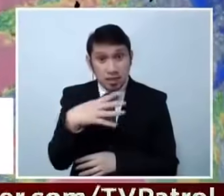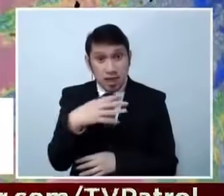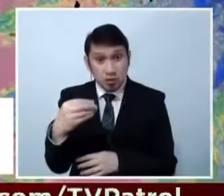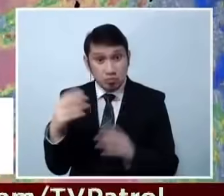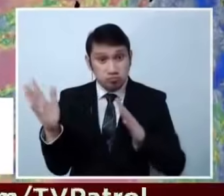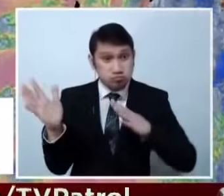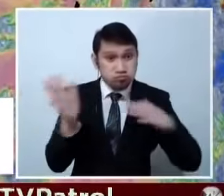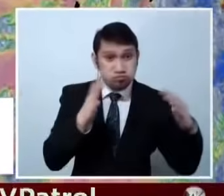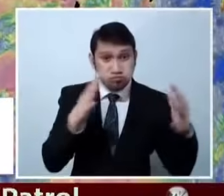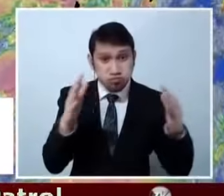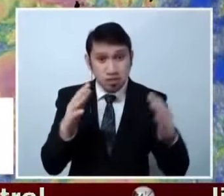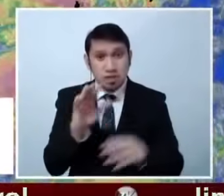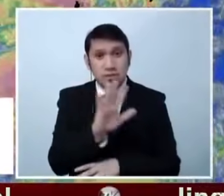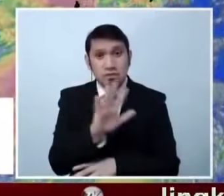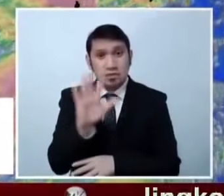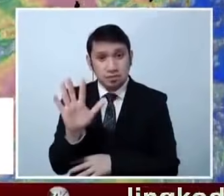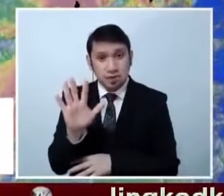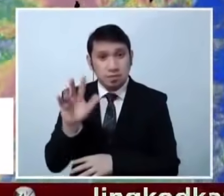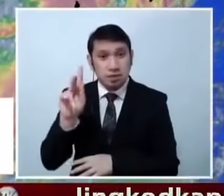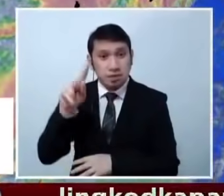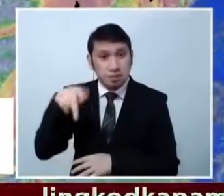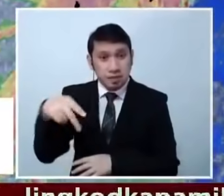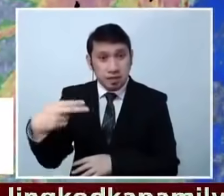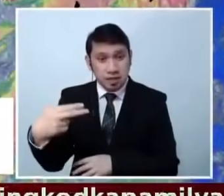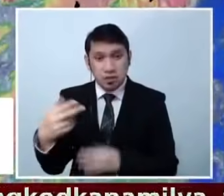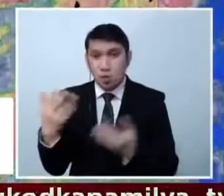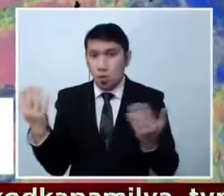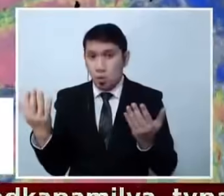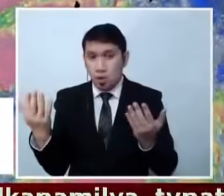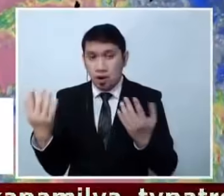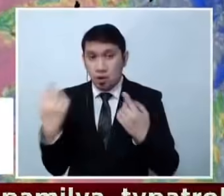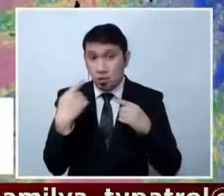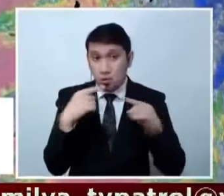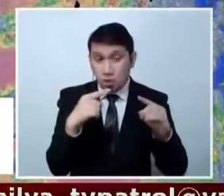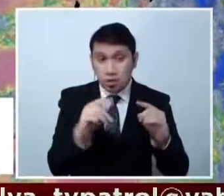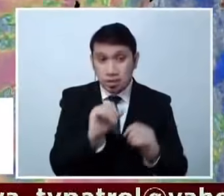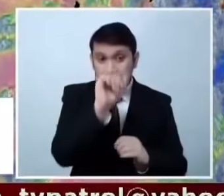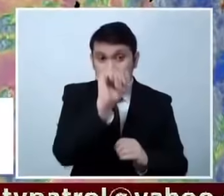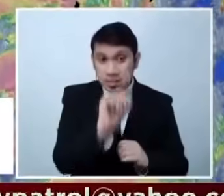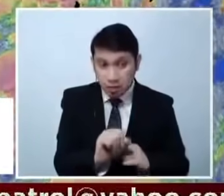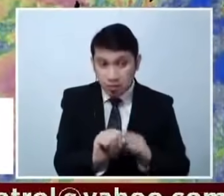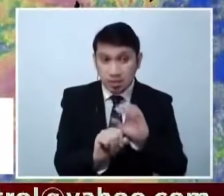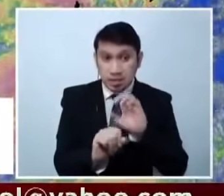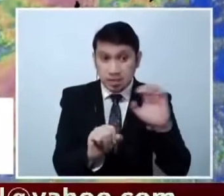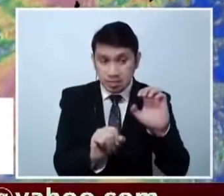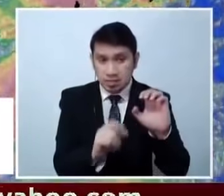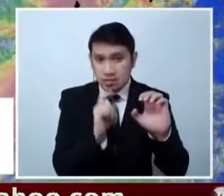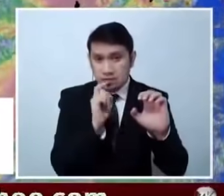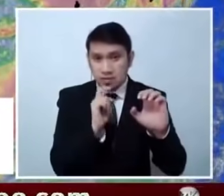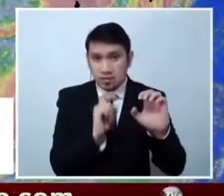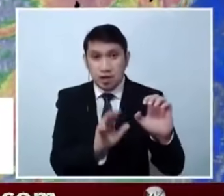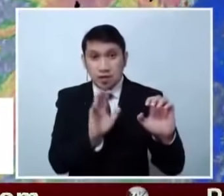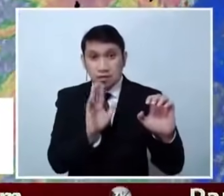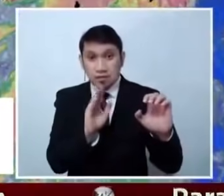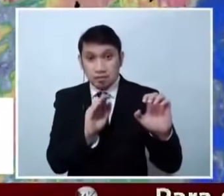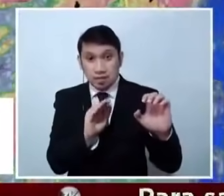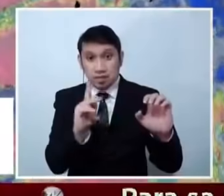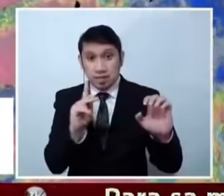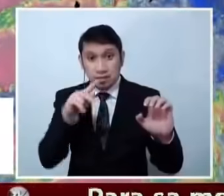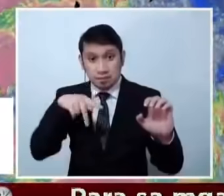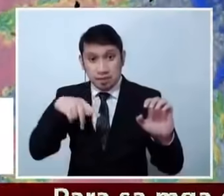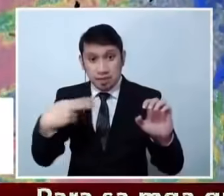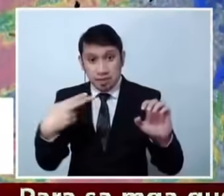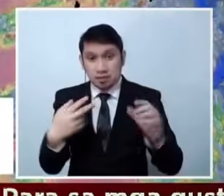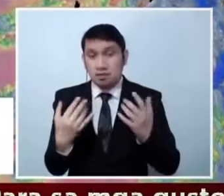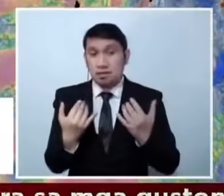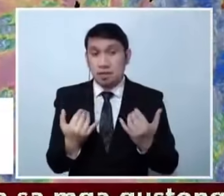55 kilometers per hour. Kumikilos ito patungong south-southeast sa bilis na 15 kilometers per hour. Sa